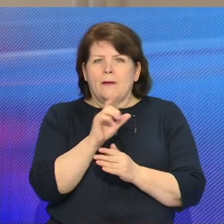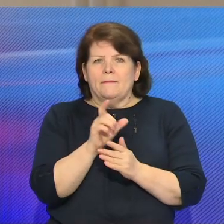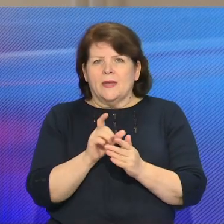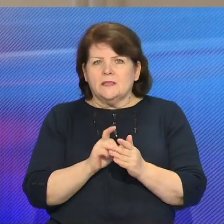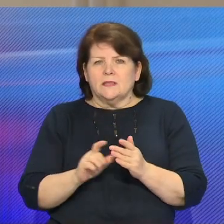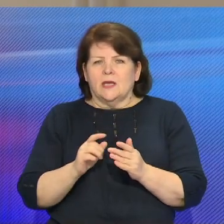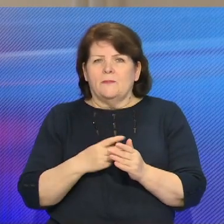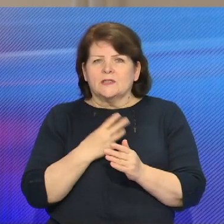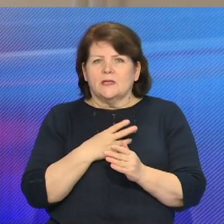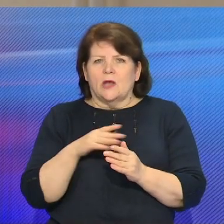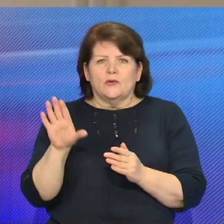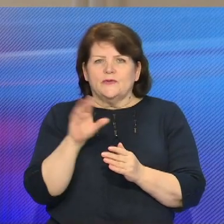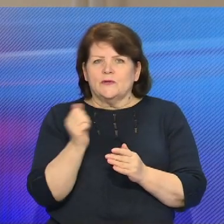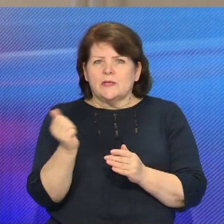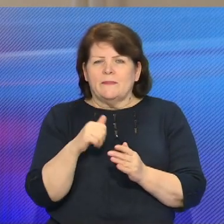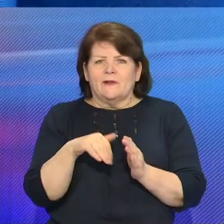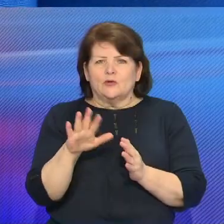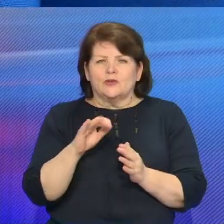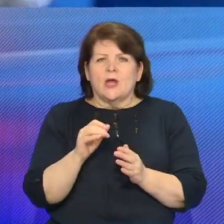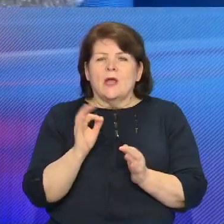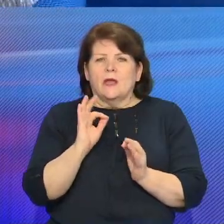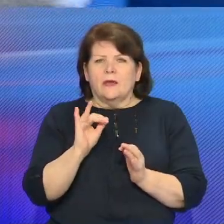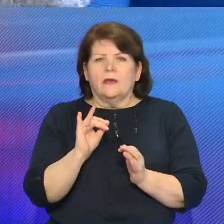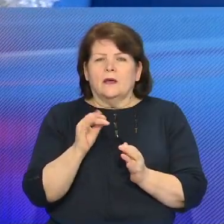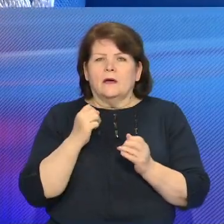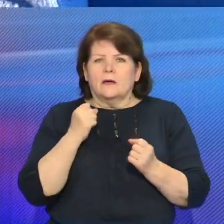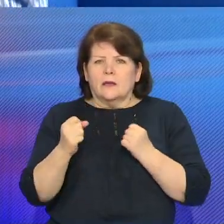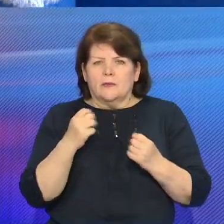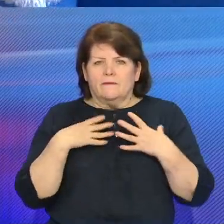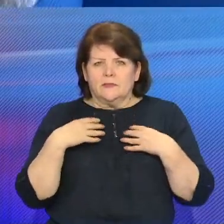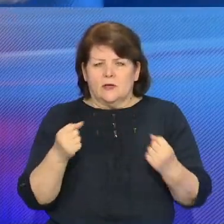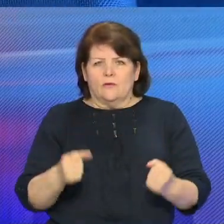песни и пожелают им тоже всего самого лучшего и, конечно, крепкого здоровья деткам и мамам.